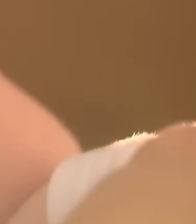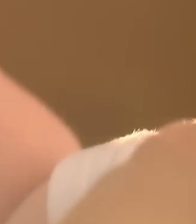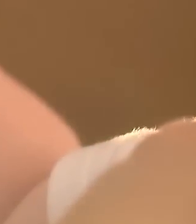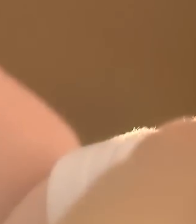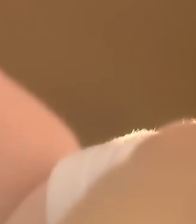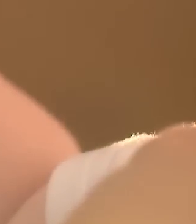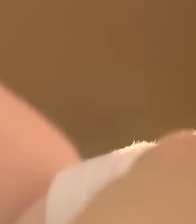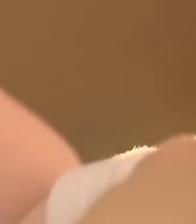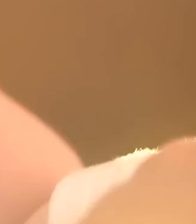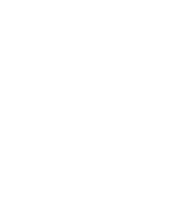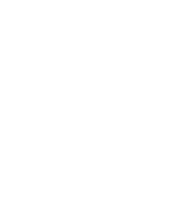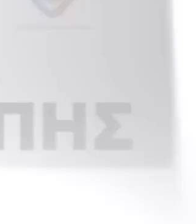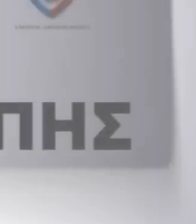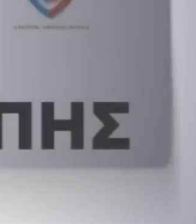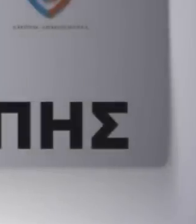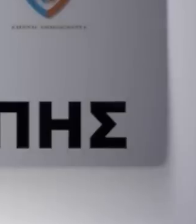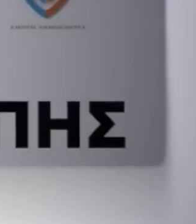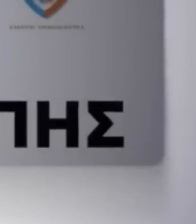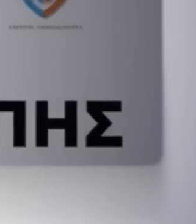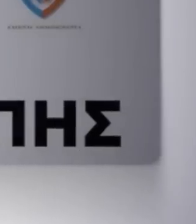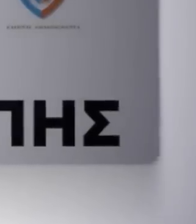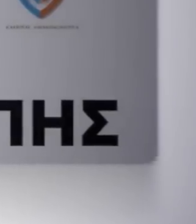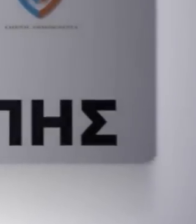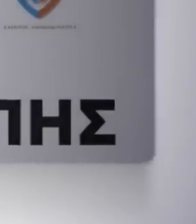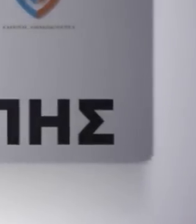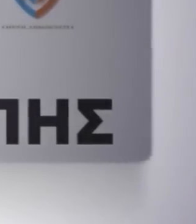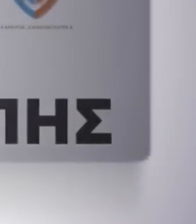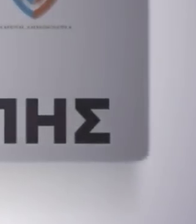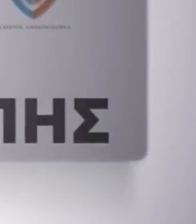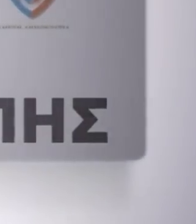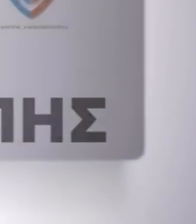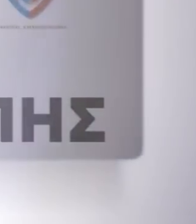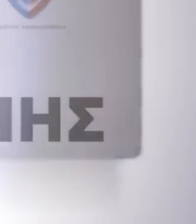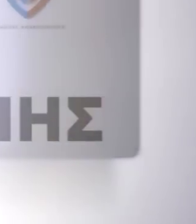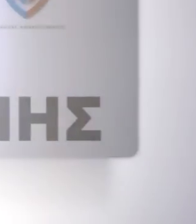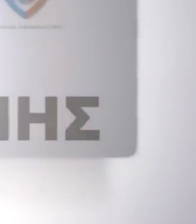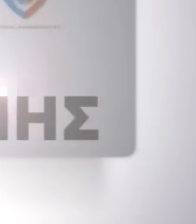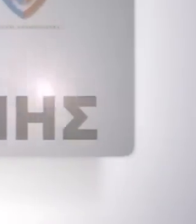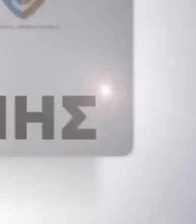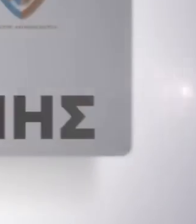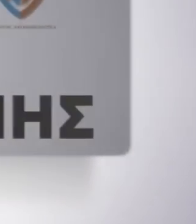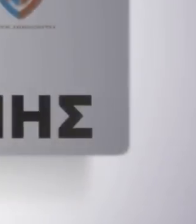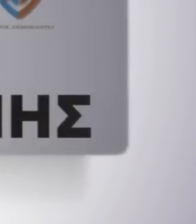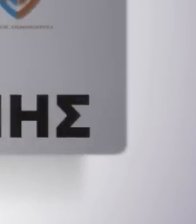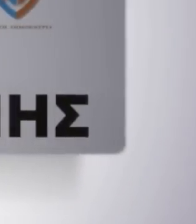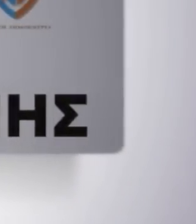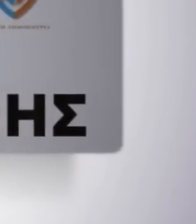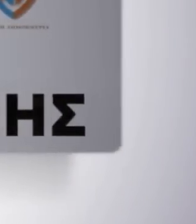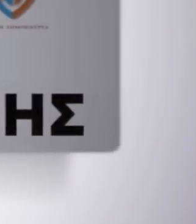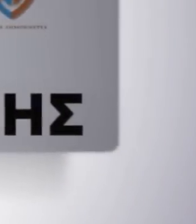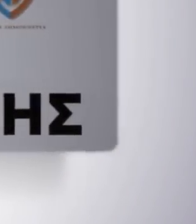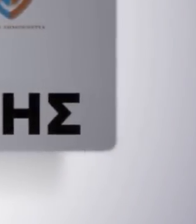κίνηση είναι στα χέρια σου. Ψηφίζουμε Συμμαχία Ανατροπής. Για την Ελλάδα που μας αξίζει.